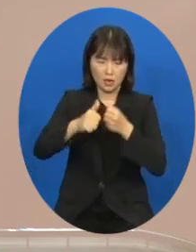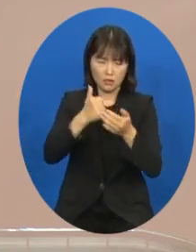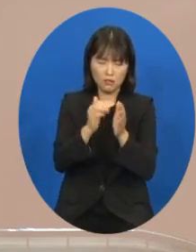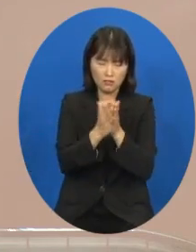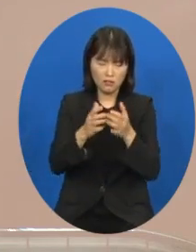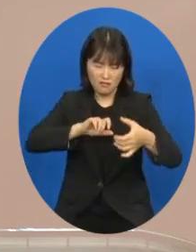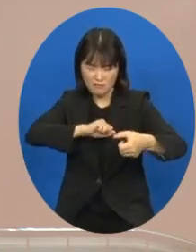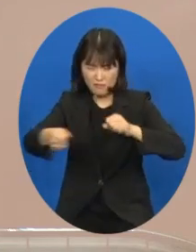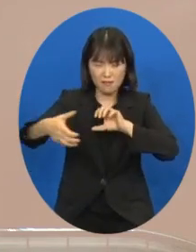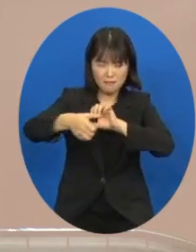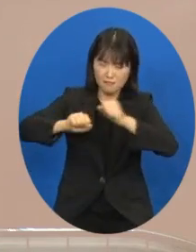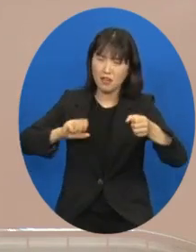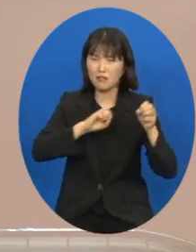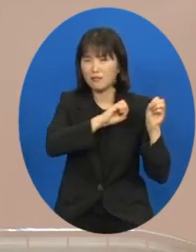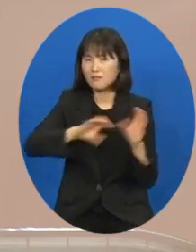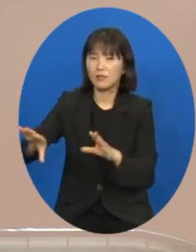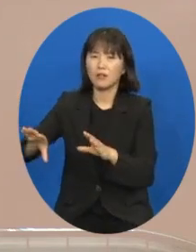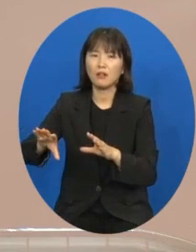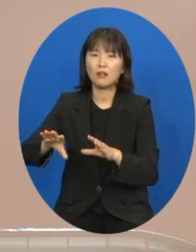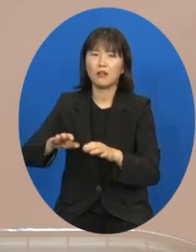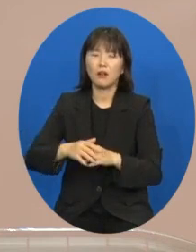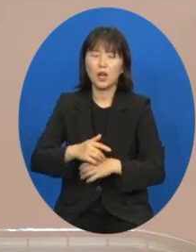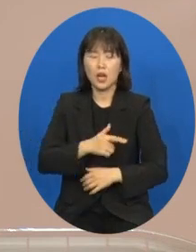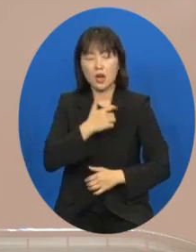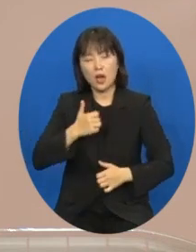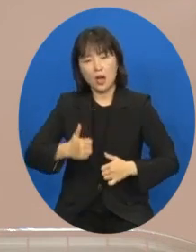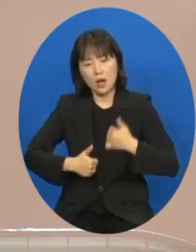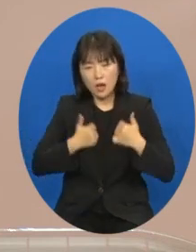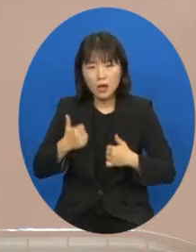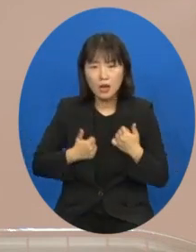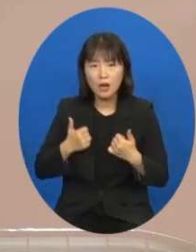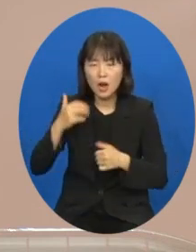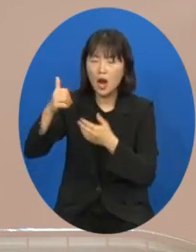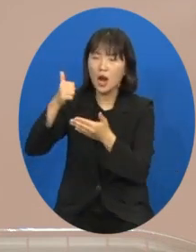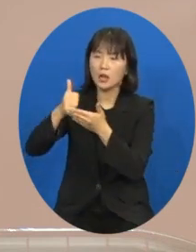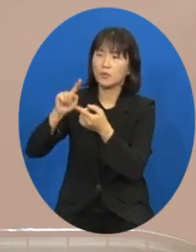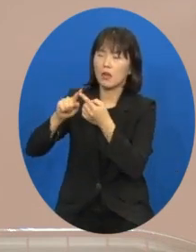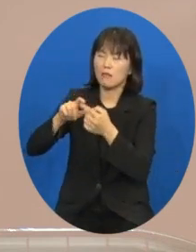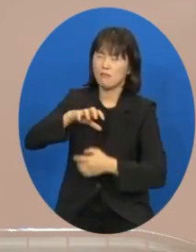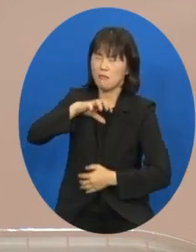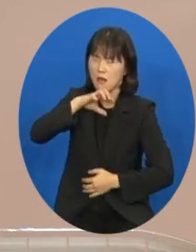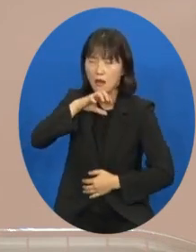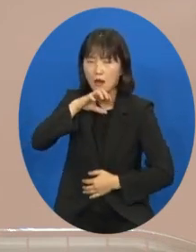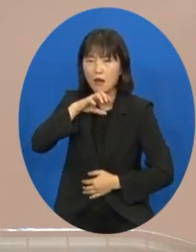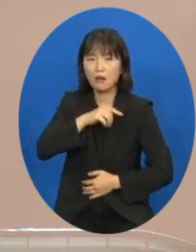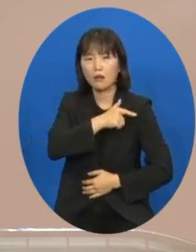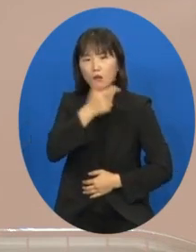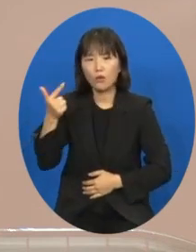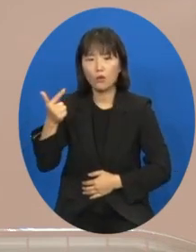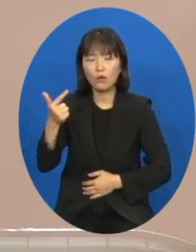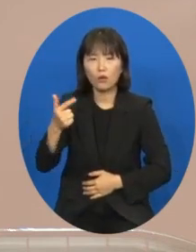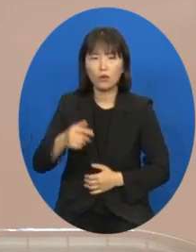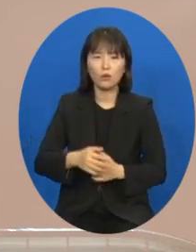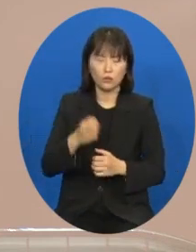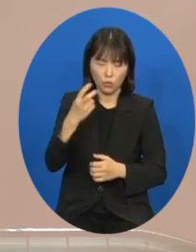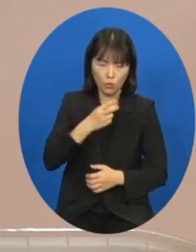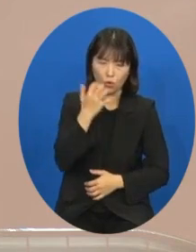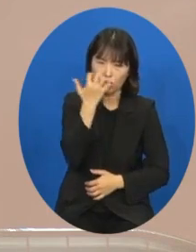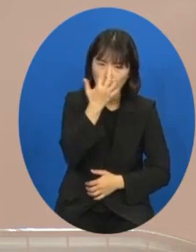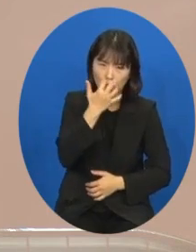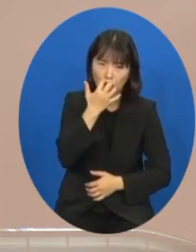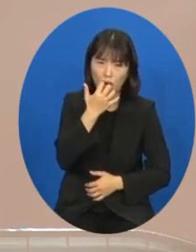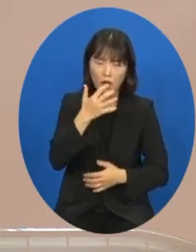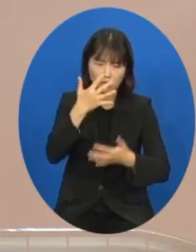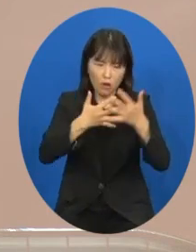성경책을 갈기갈기 찢어버릴 정도로 너무 화가 나서, 하나님에 대해서. 그러고 음란 중독이든지 온갖